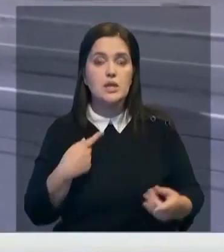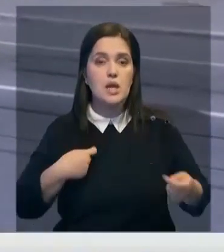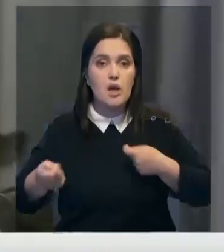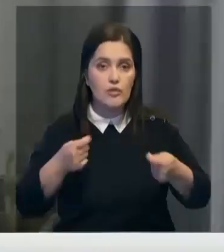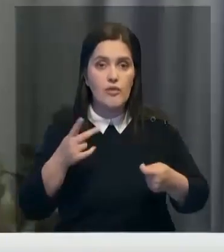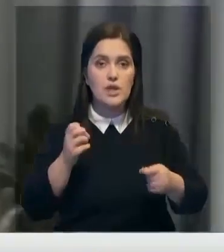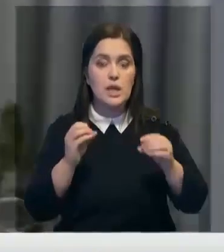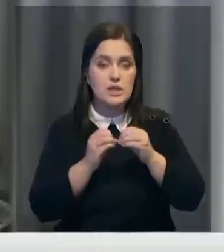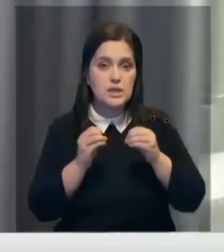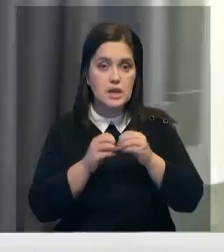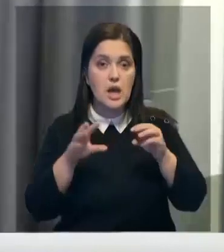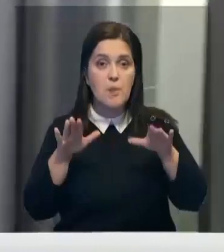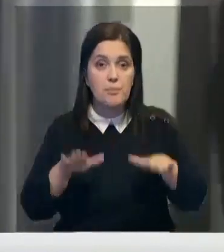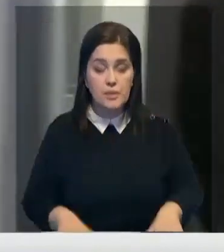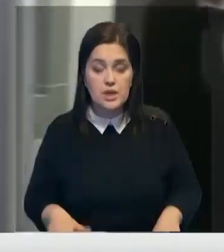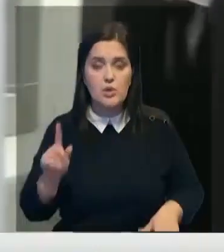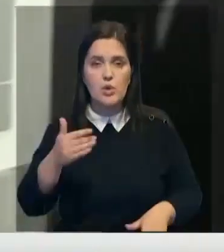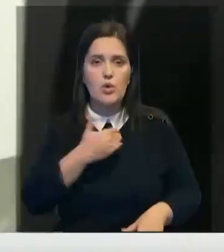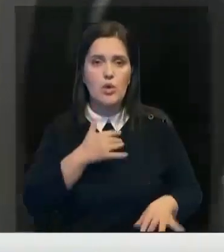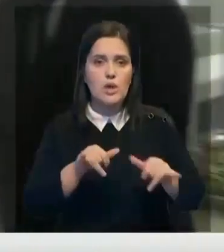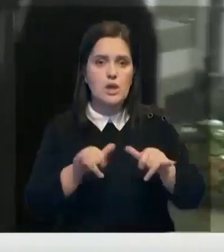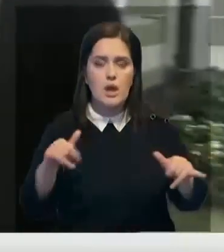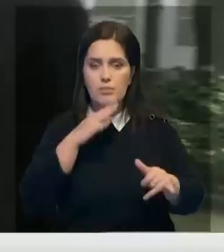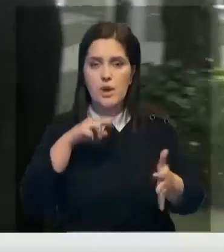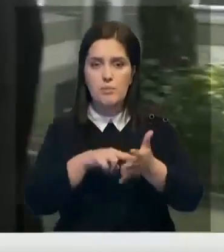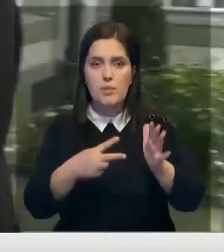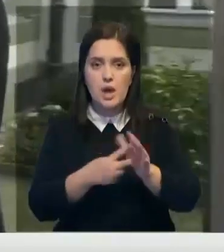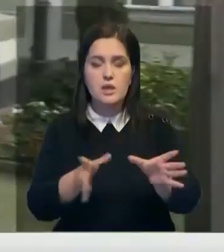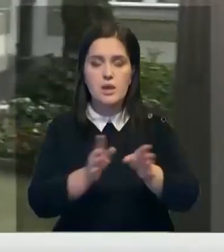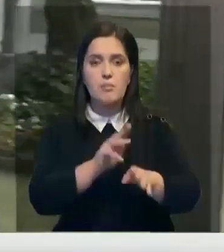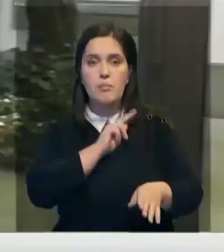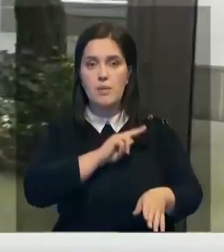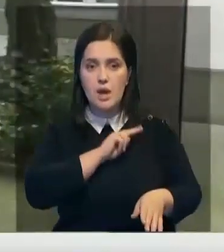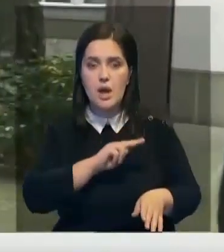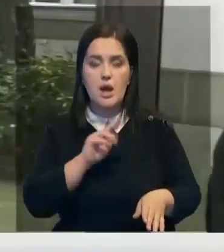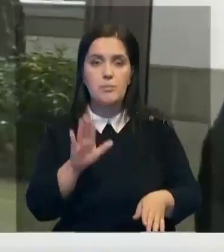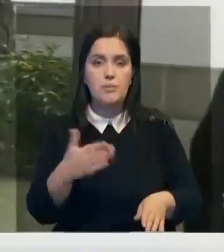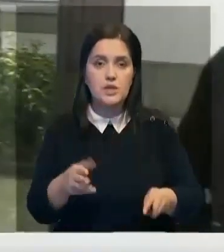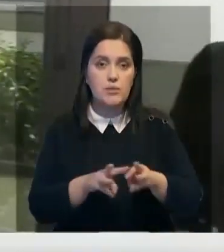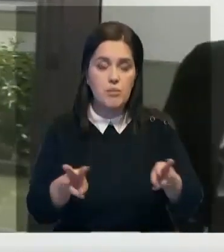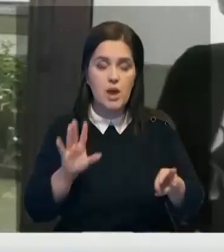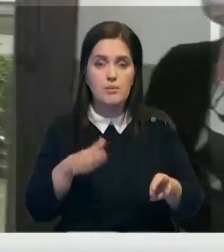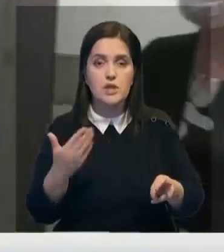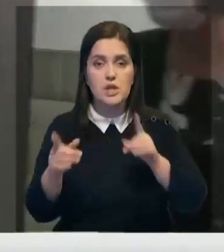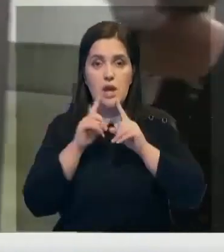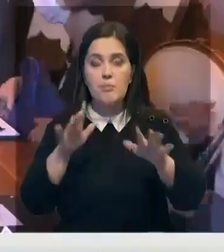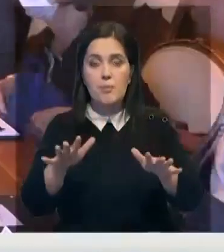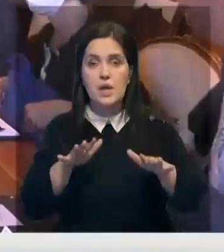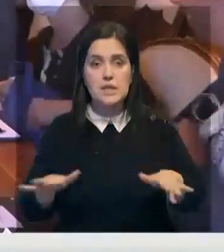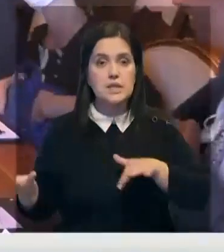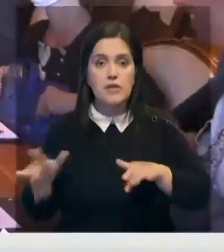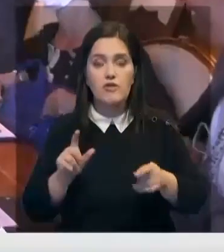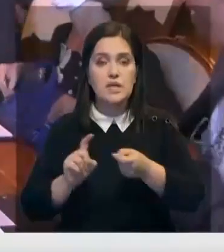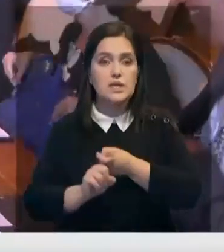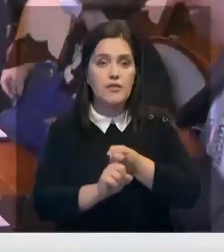10-е место. Стороны намерены и дальше наращивать многоплановое сотрудничество, развивая межправительственные, межпарламентские и деловые связи. Об этом шла